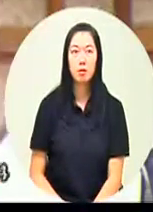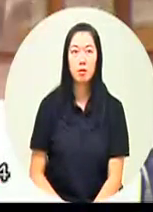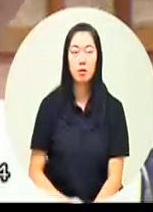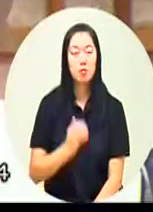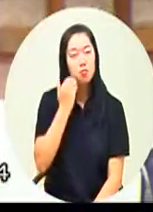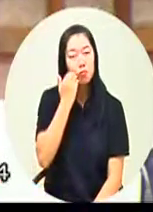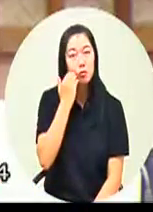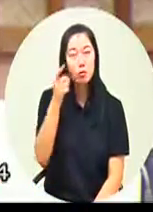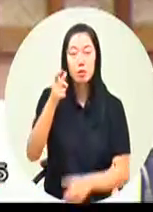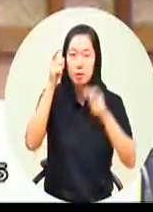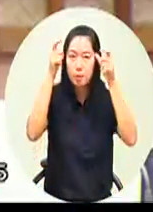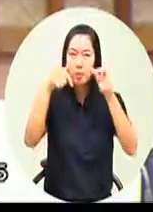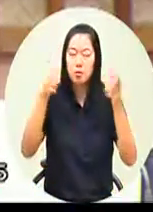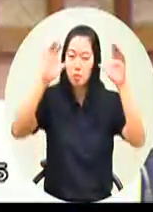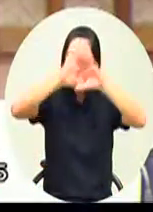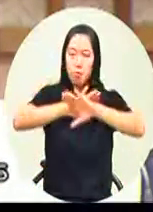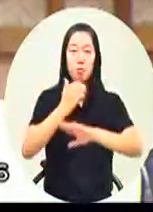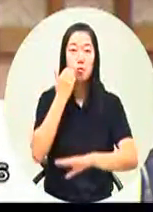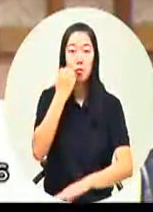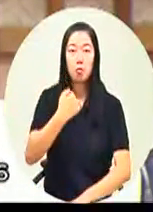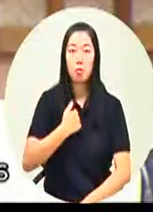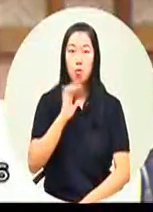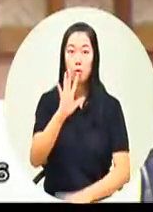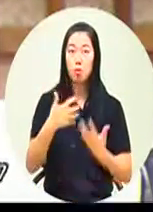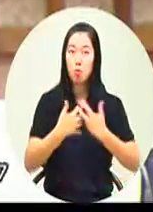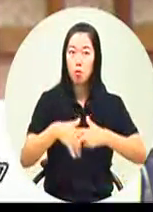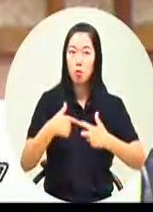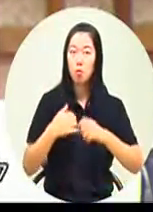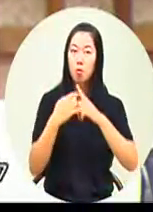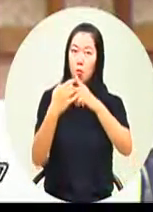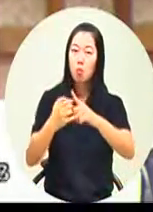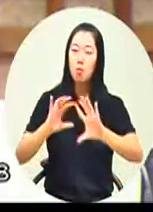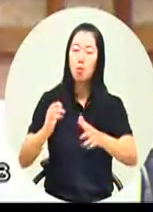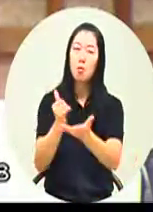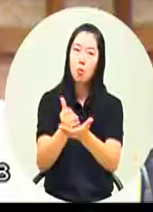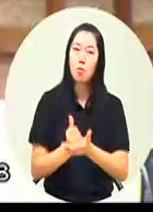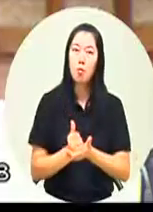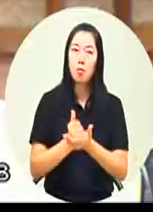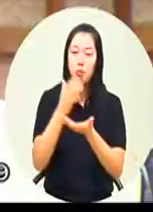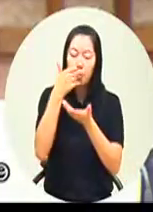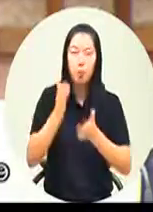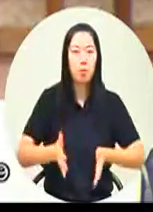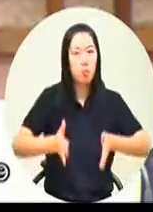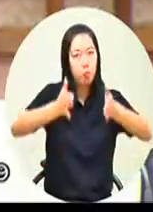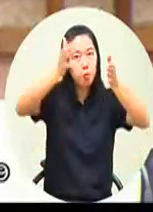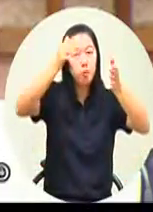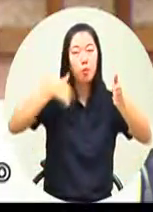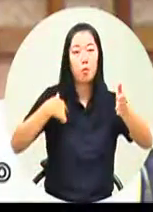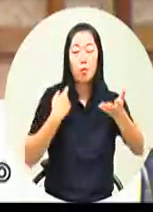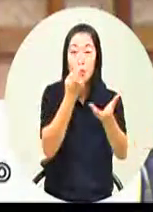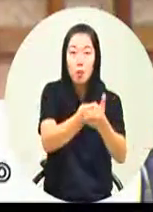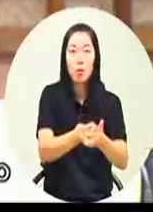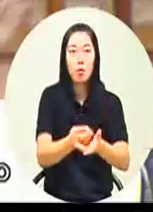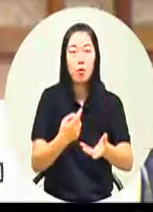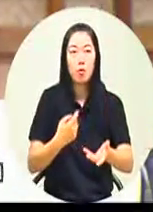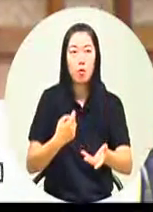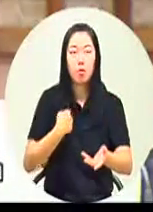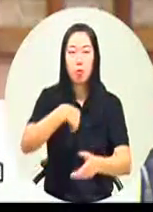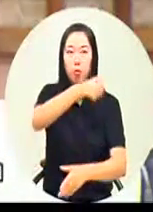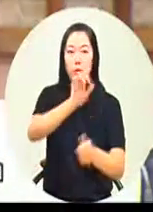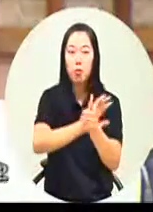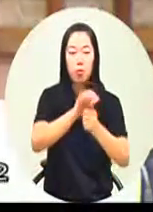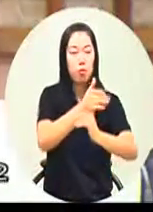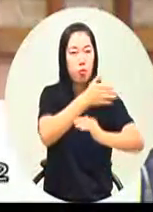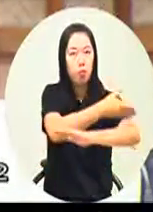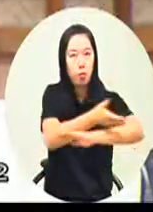啊哈，现在我如果有机会到国宾饭店哈去参加喜宴或活动哈，我倒会到爱河去看